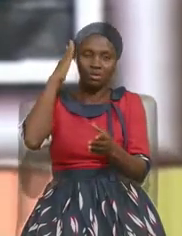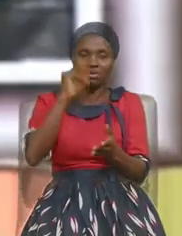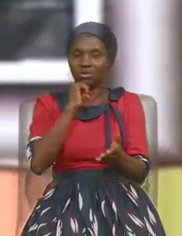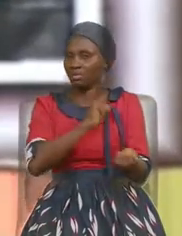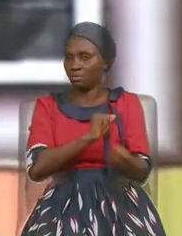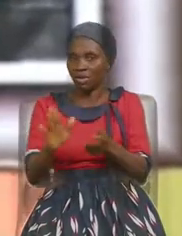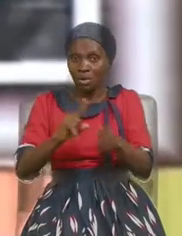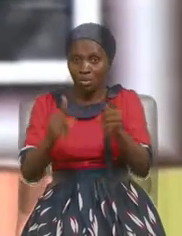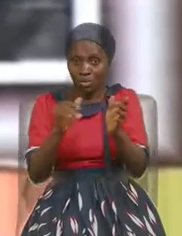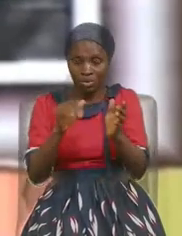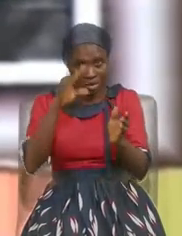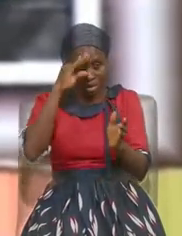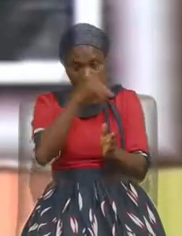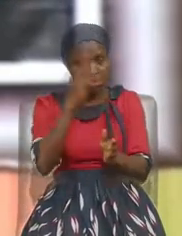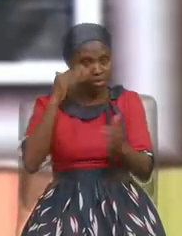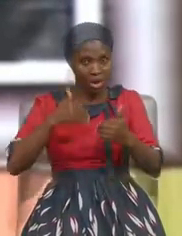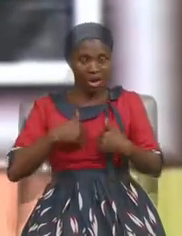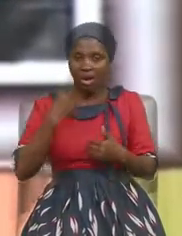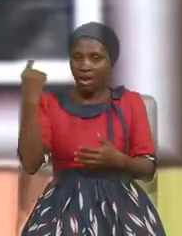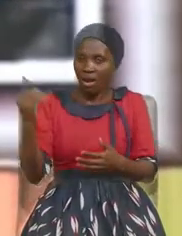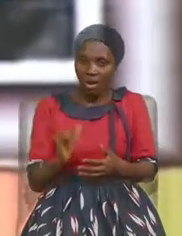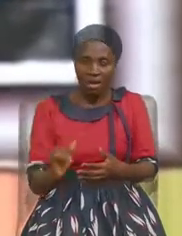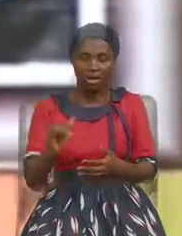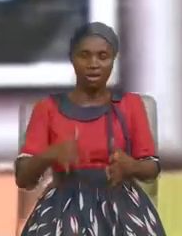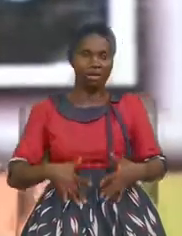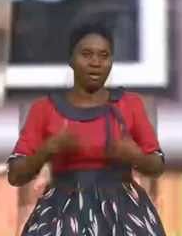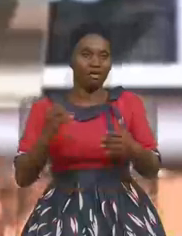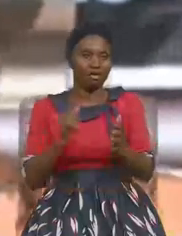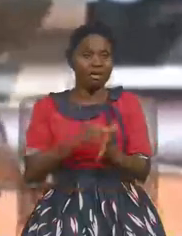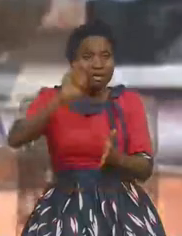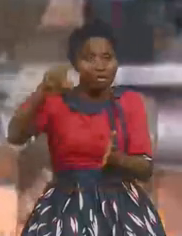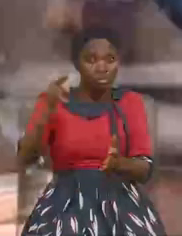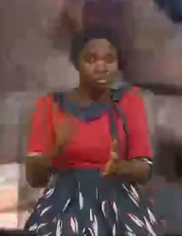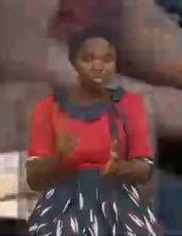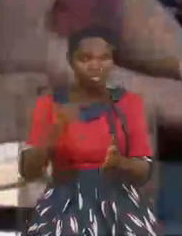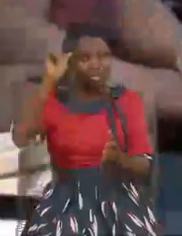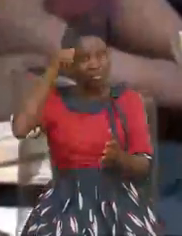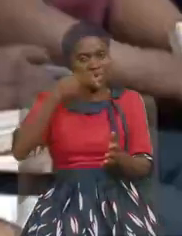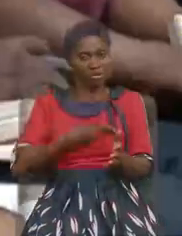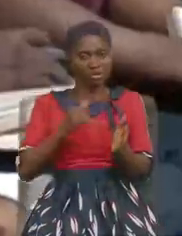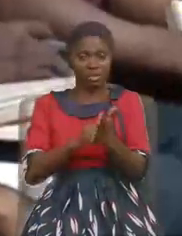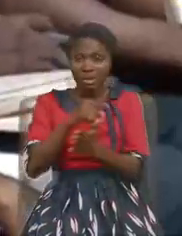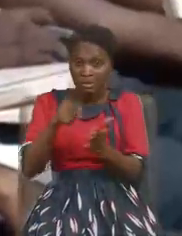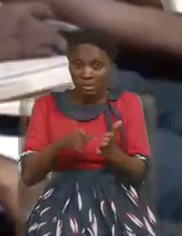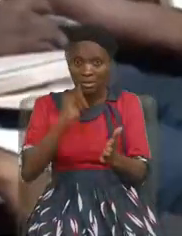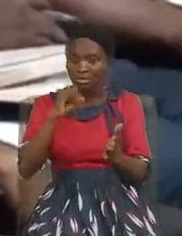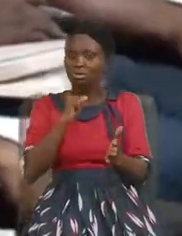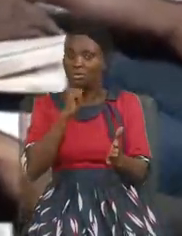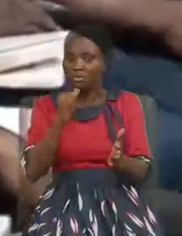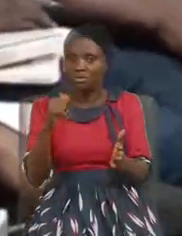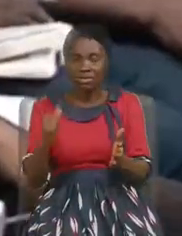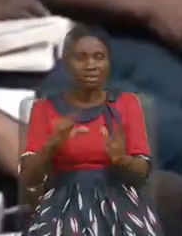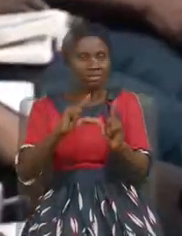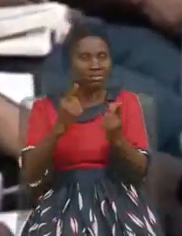vie éternelle. Alors, Jean nous rappelle, ce n'est pas un sacrifice local. Ceci n'est